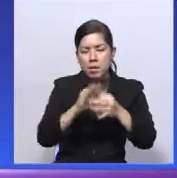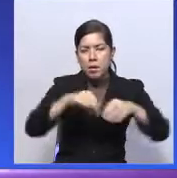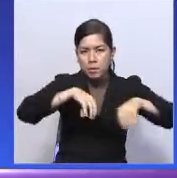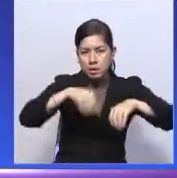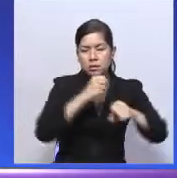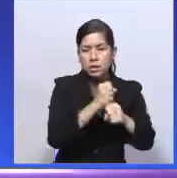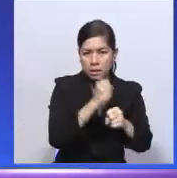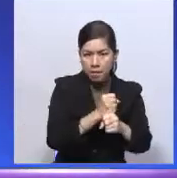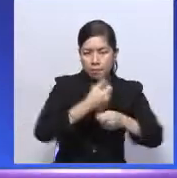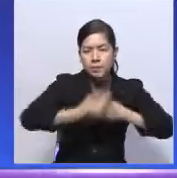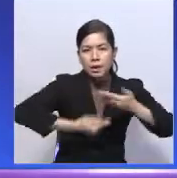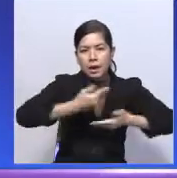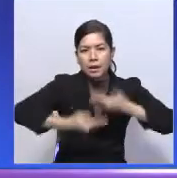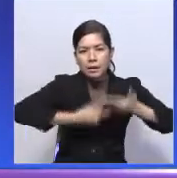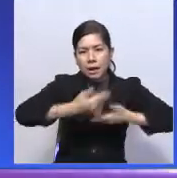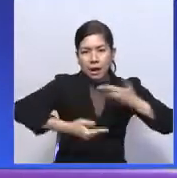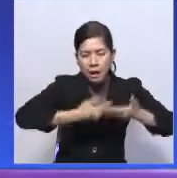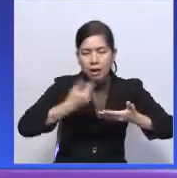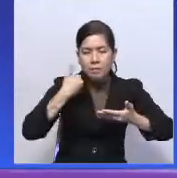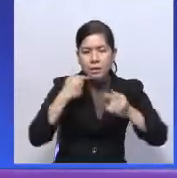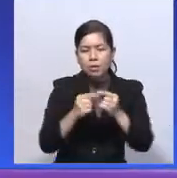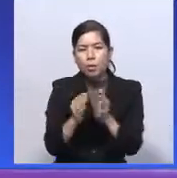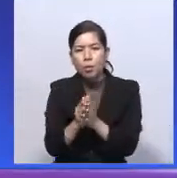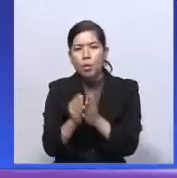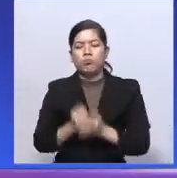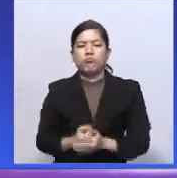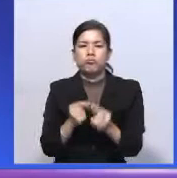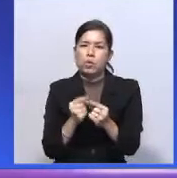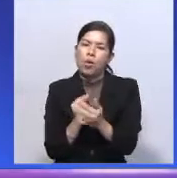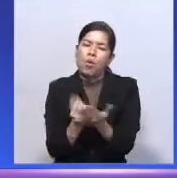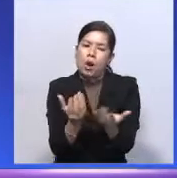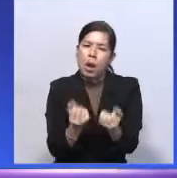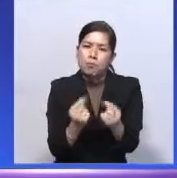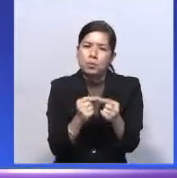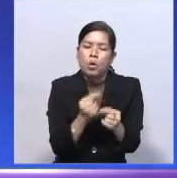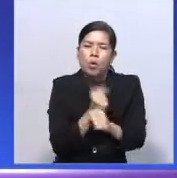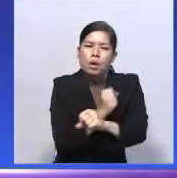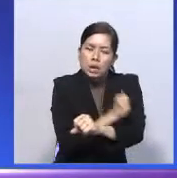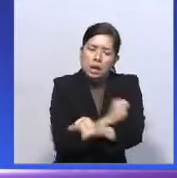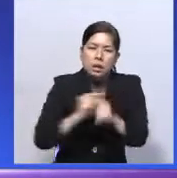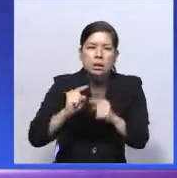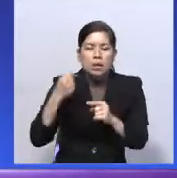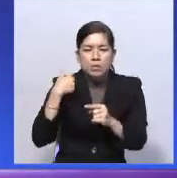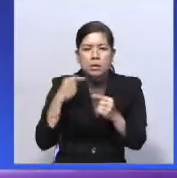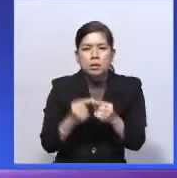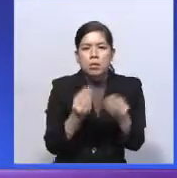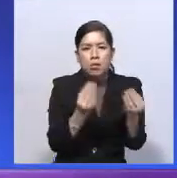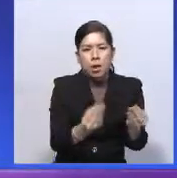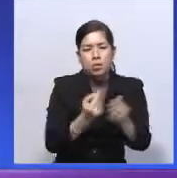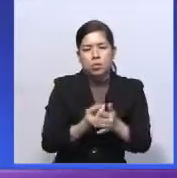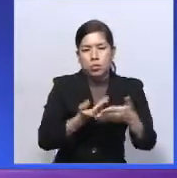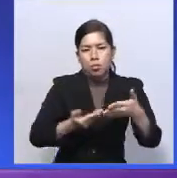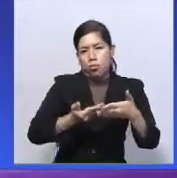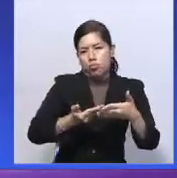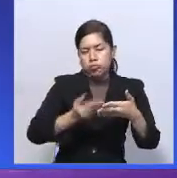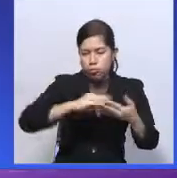ยายการค้าขายสามารถขยายการจ้างงานและเป็นจะปัจจัยอันสำคัญที่ทำให้การเติบโตท